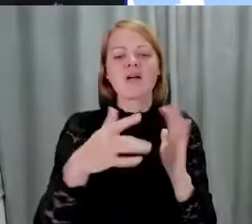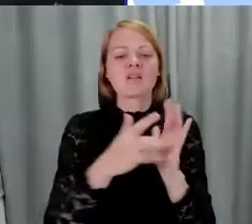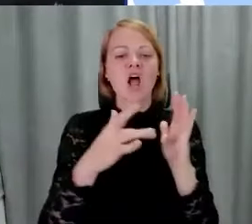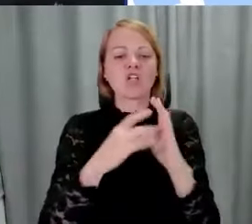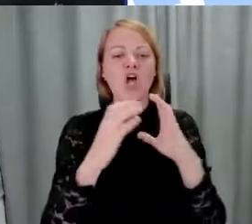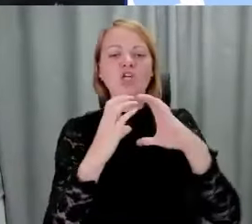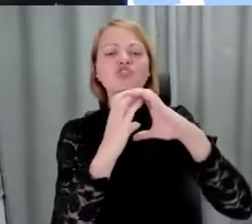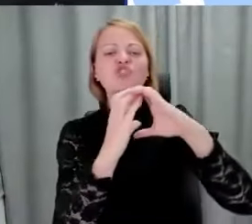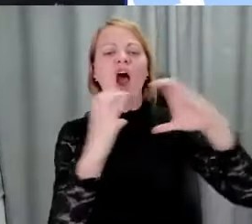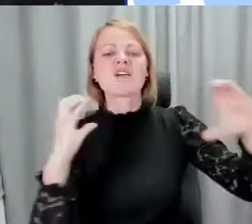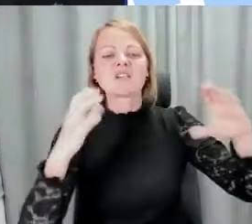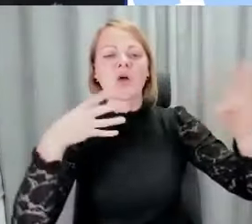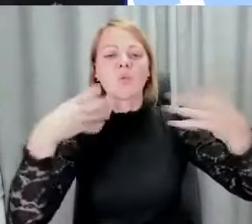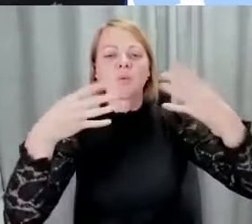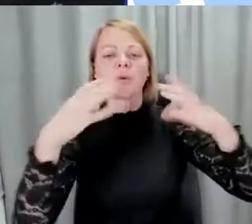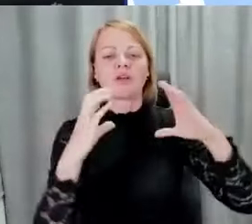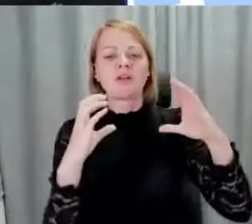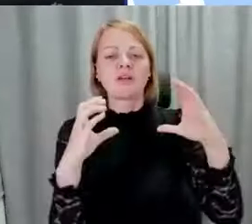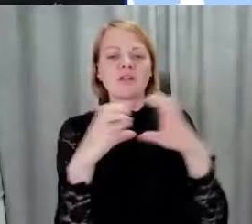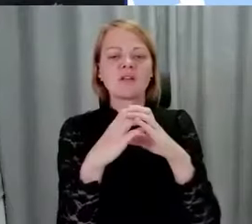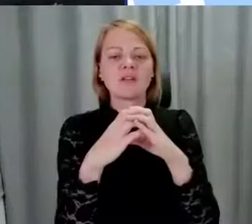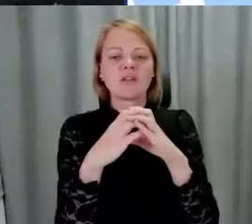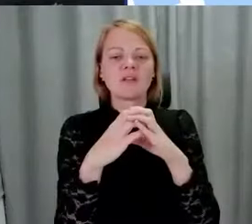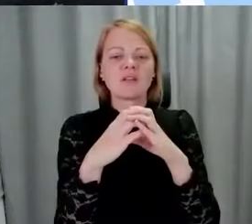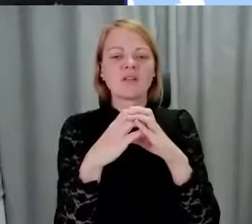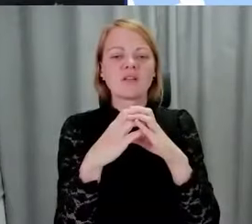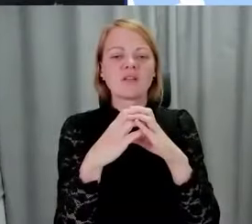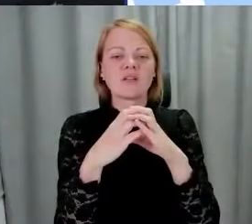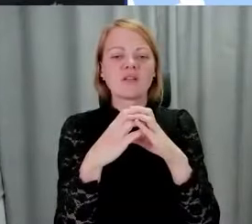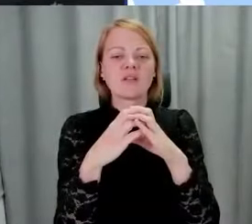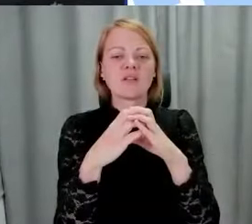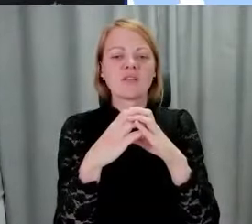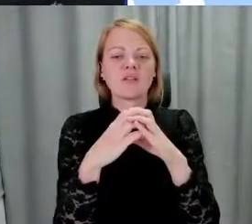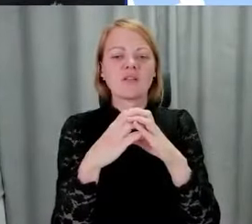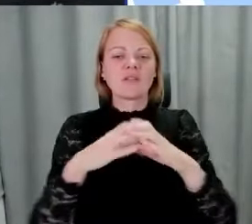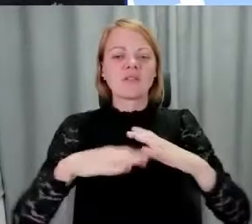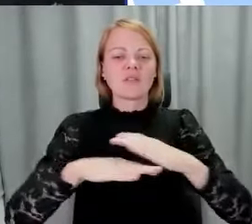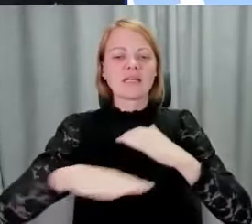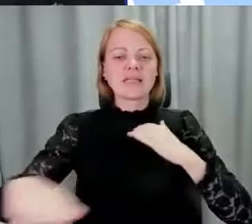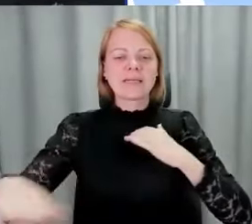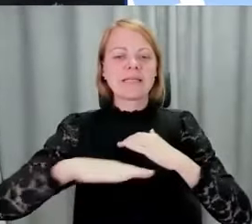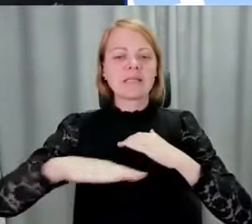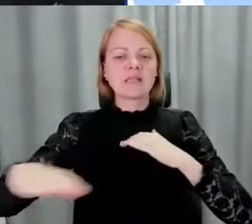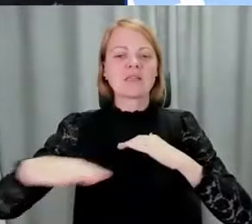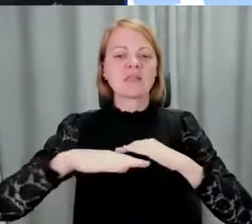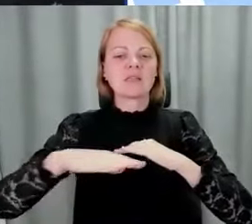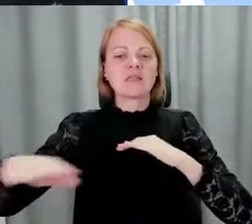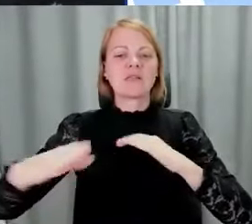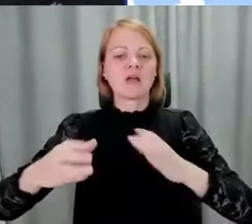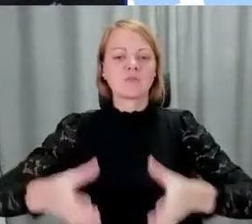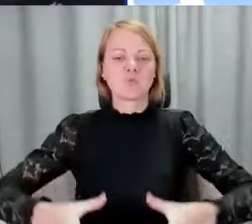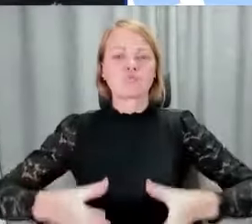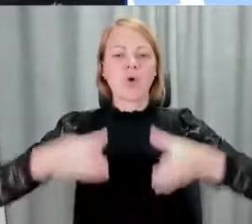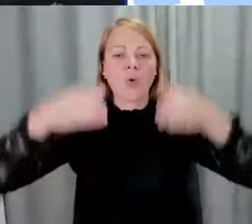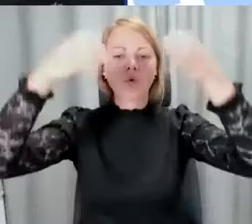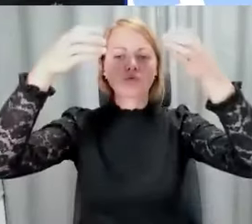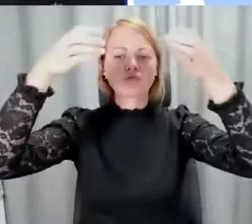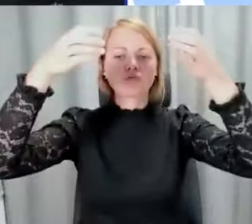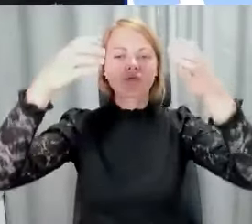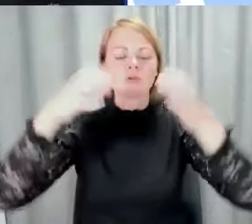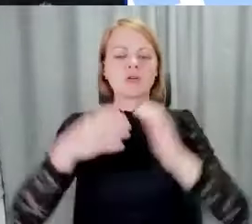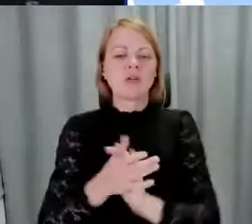šaļgriezumā. Šahtas patvērtnēm parasti sākas grīdas līmenī un iet vertikāli uz augšu. Šeit varbūt